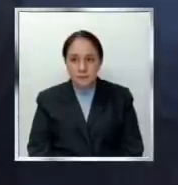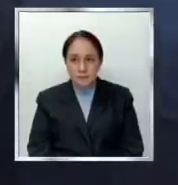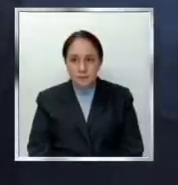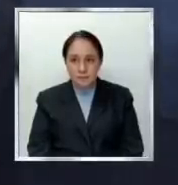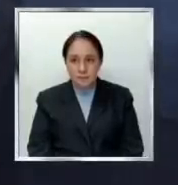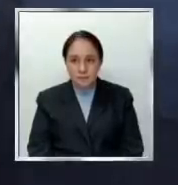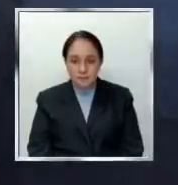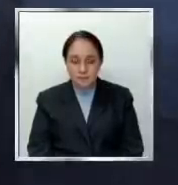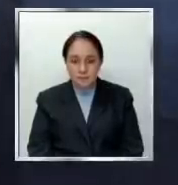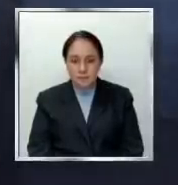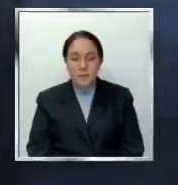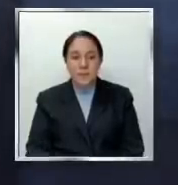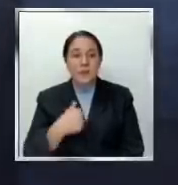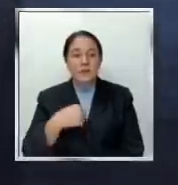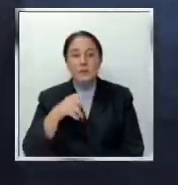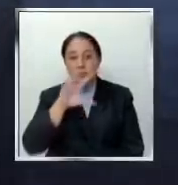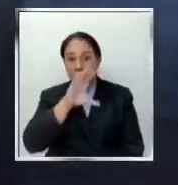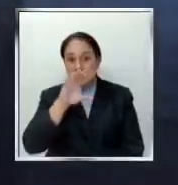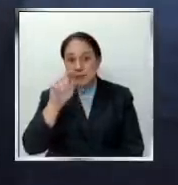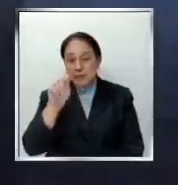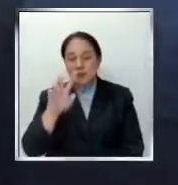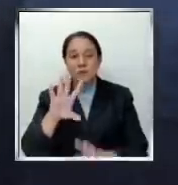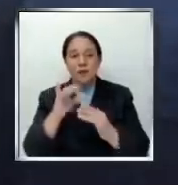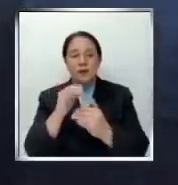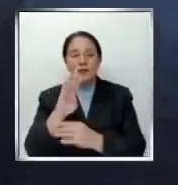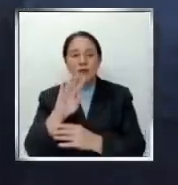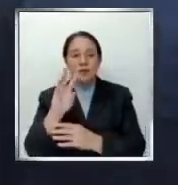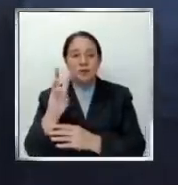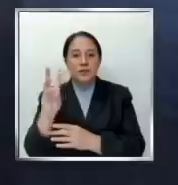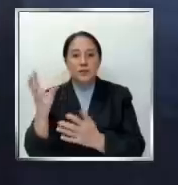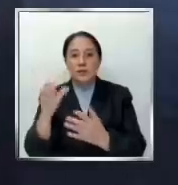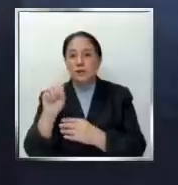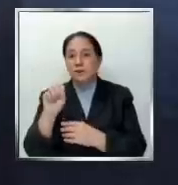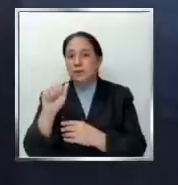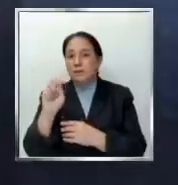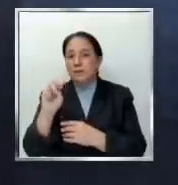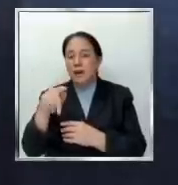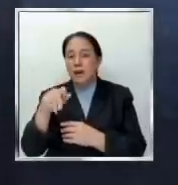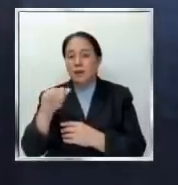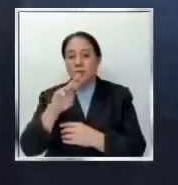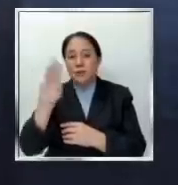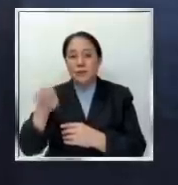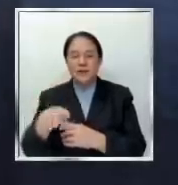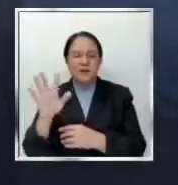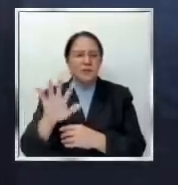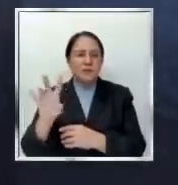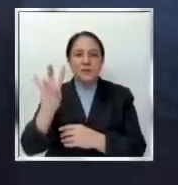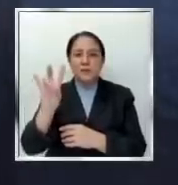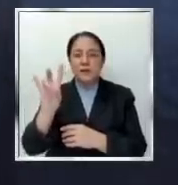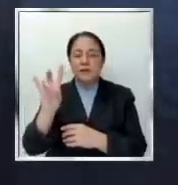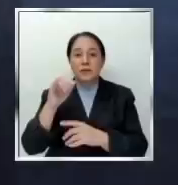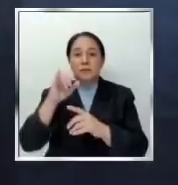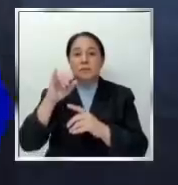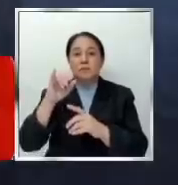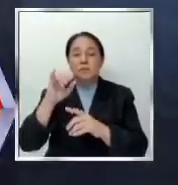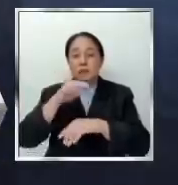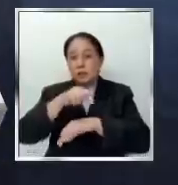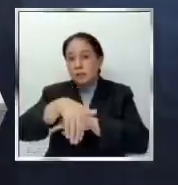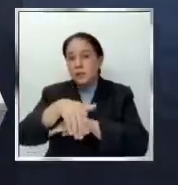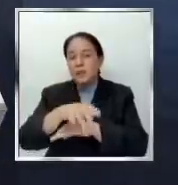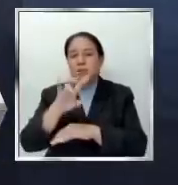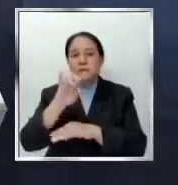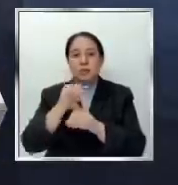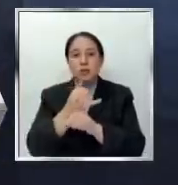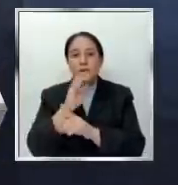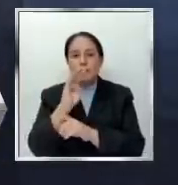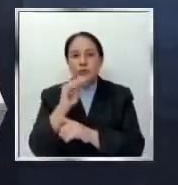Sa kuha ng CCTV sa Barangay 466 sa Sampaloc, Manila, pasado alas 7:30 ng gabi noong January 14, makikita ang pickup na